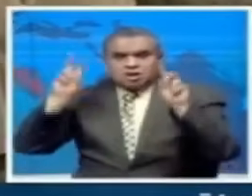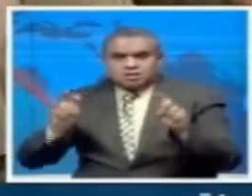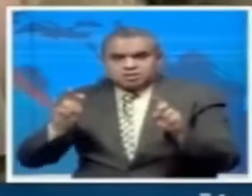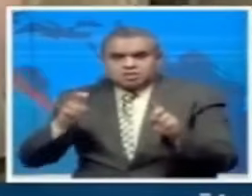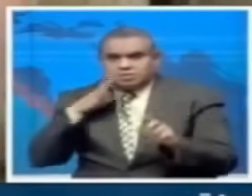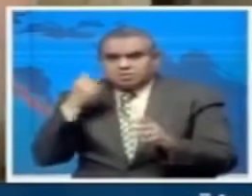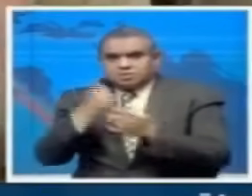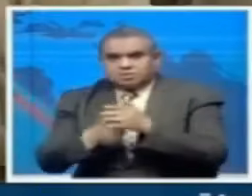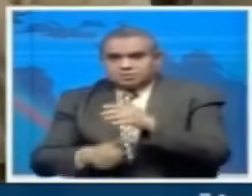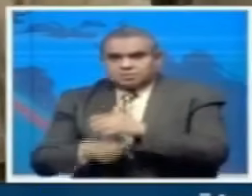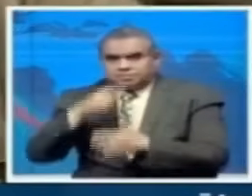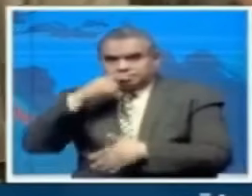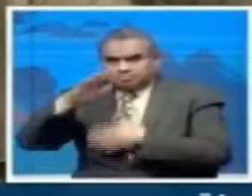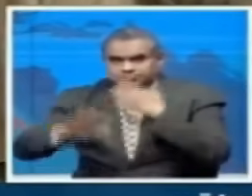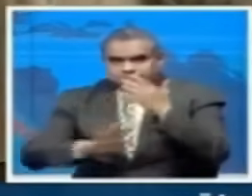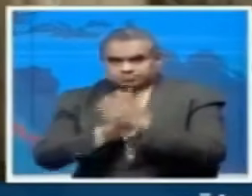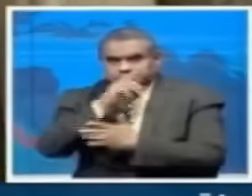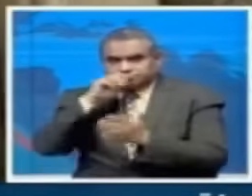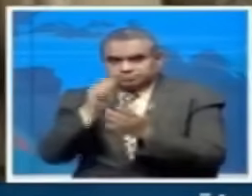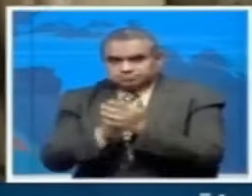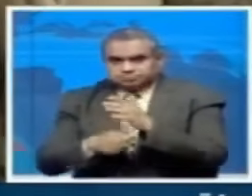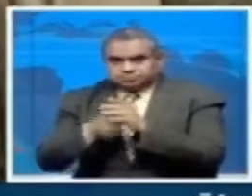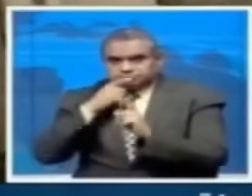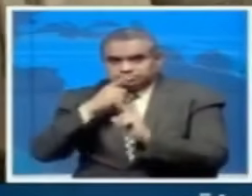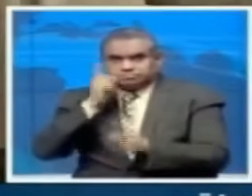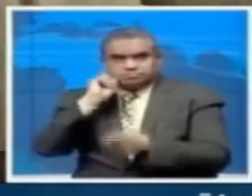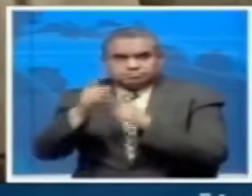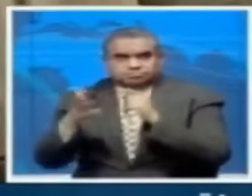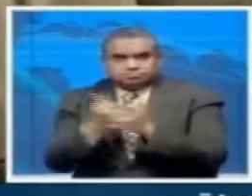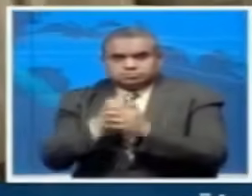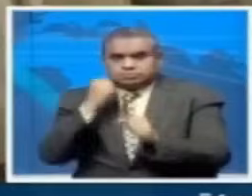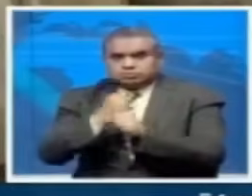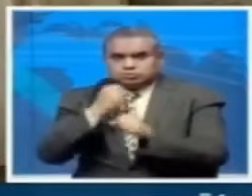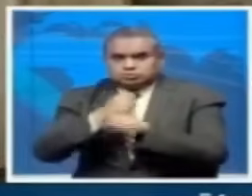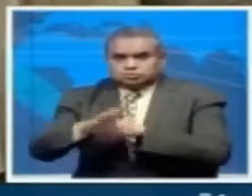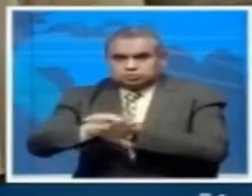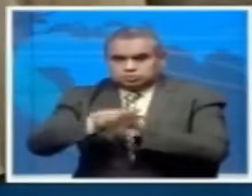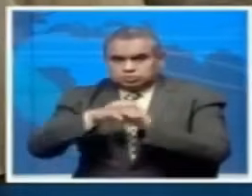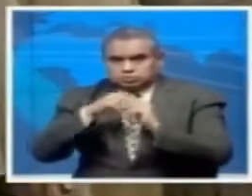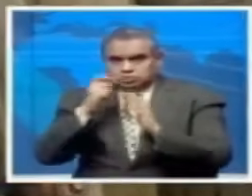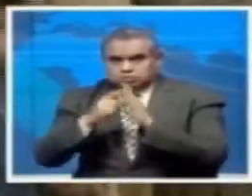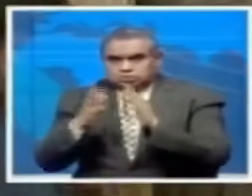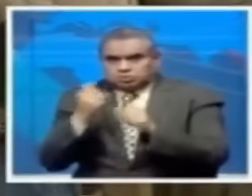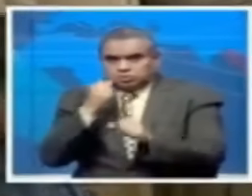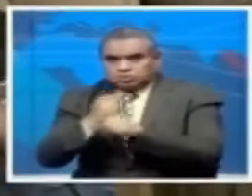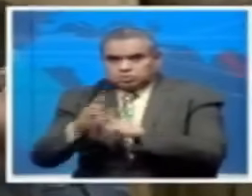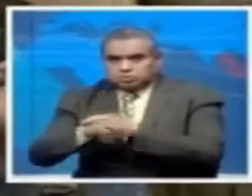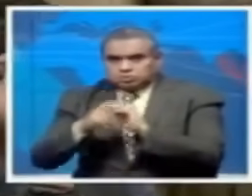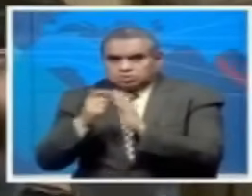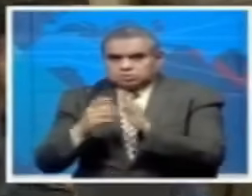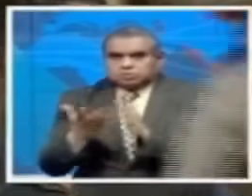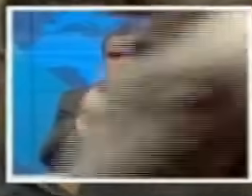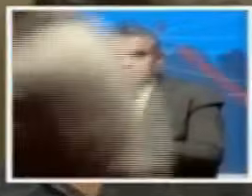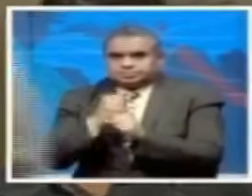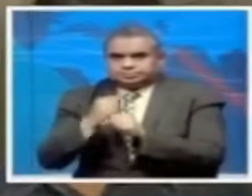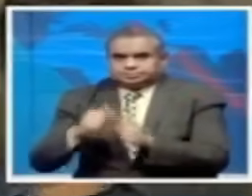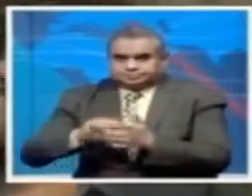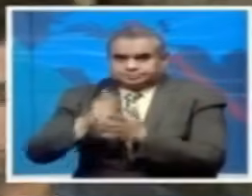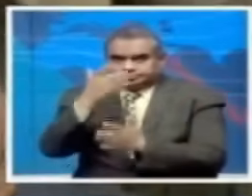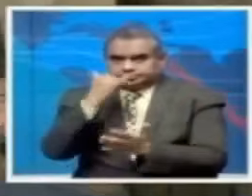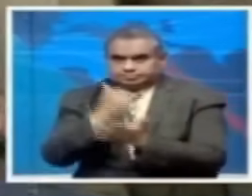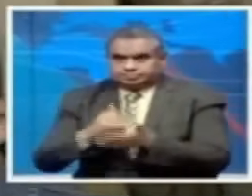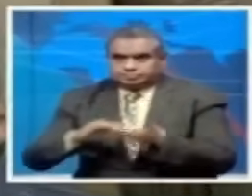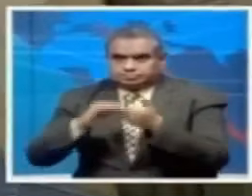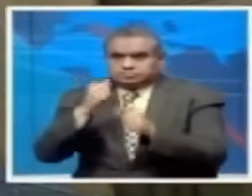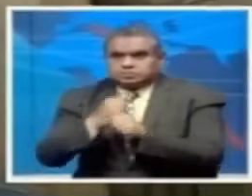تحقيق لهدنة في اللحظة الراهنة هو أمر لصالح الشعب الفلسطيني، وأرجو أن ننتهي من هذه الهدنة إلى هدنة جديدة وإلى هدنة